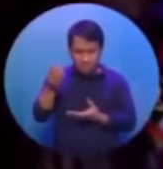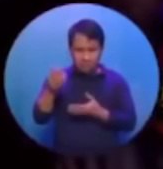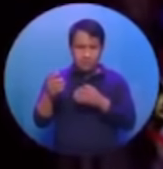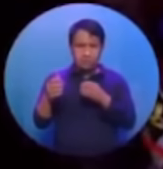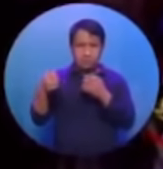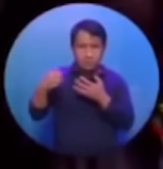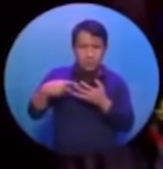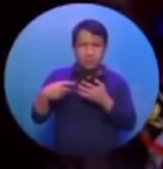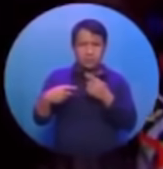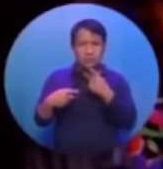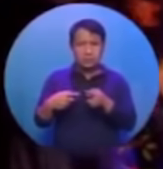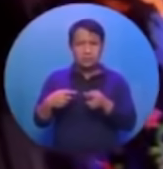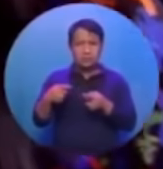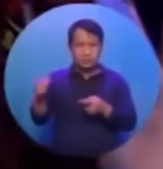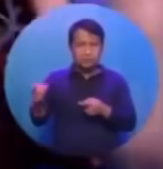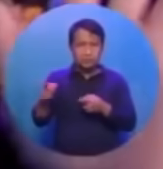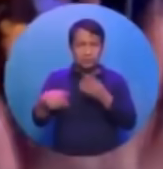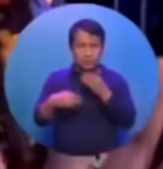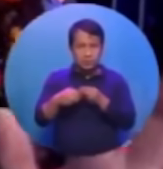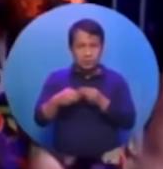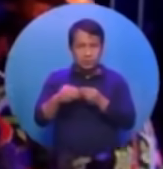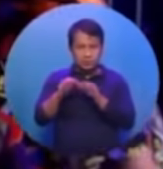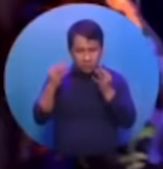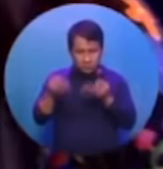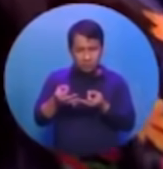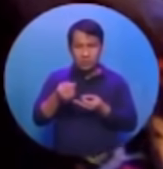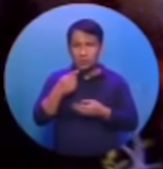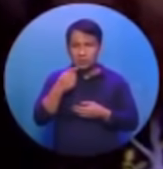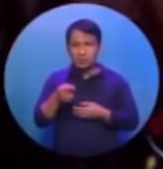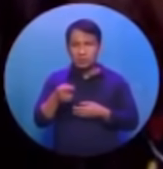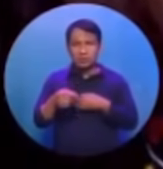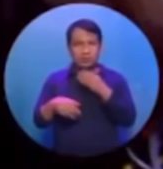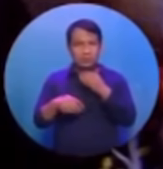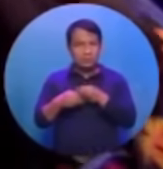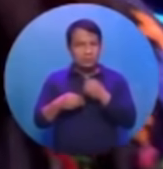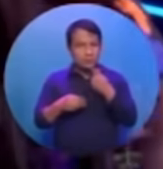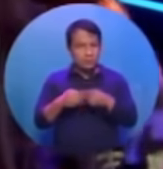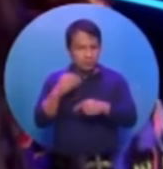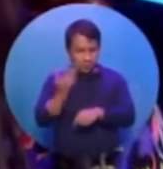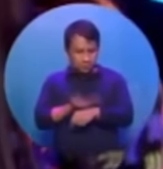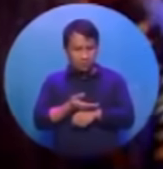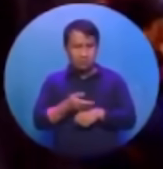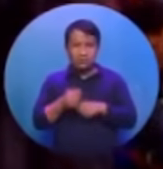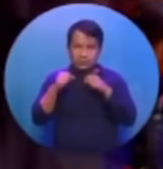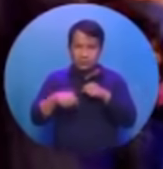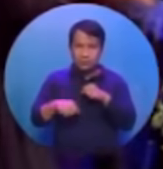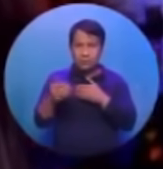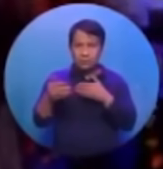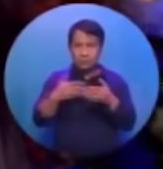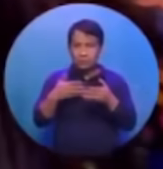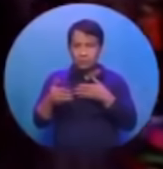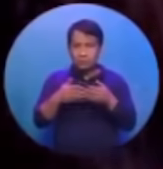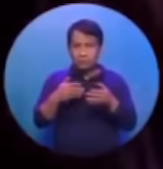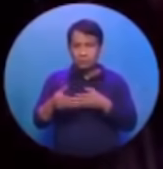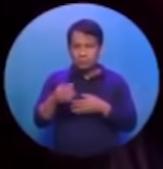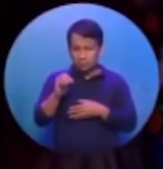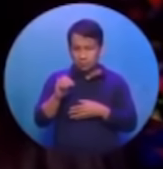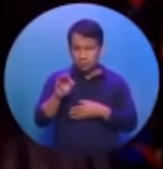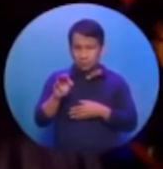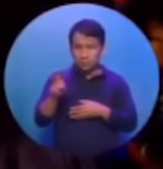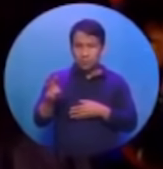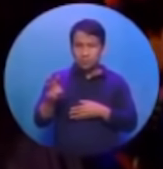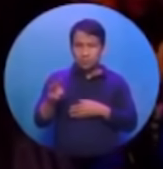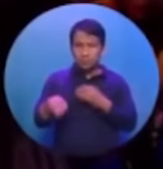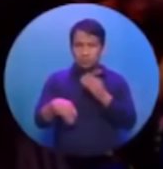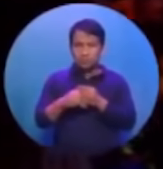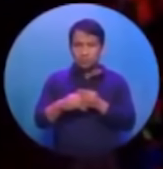nakikiapid at pumapatol sa banyaga? Kawawa yung pamilyang niloko at iapektado ang mga anak. Eto, ano ba mga OFW na to?